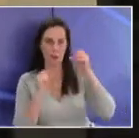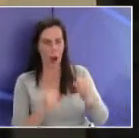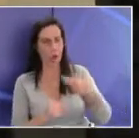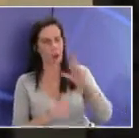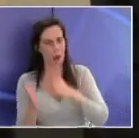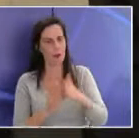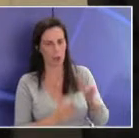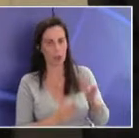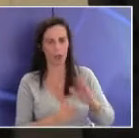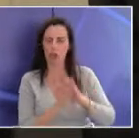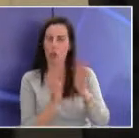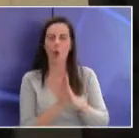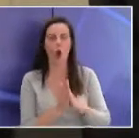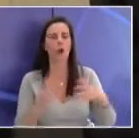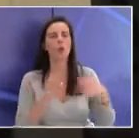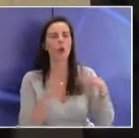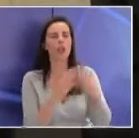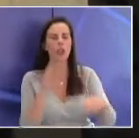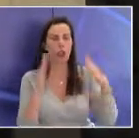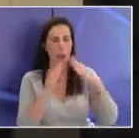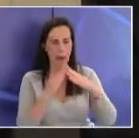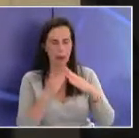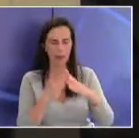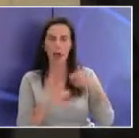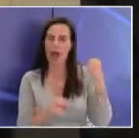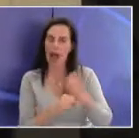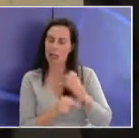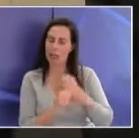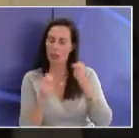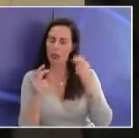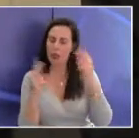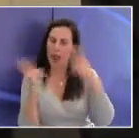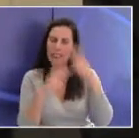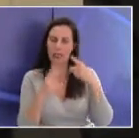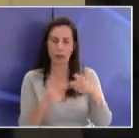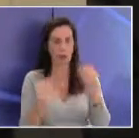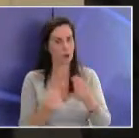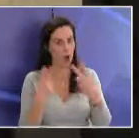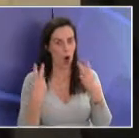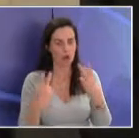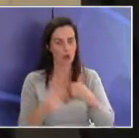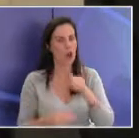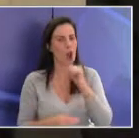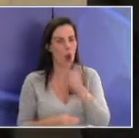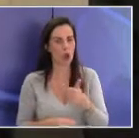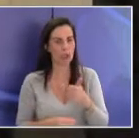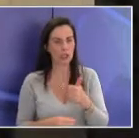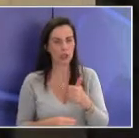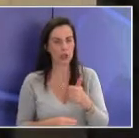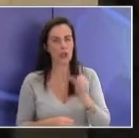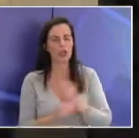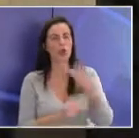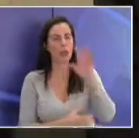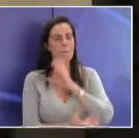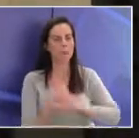ויותר מסודר את כל הנושא של קבוצות רכישה. עשינו מין הסדרה רכה כי זה כלי חשוב שלא רצינו לסרבל